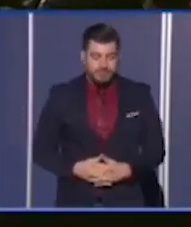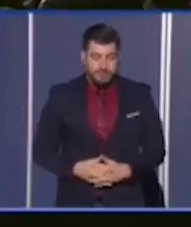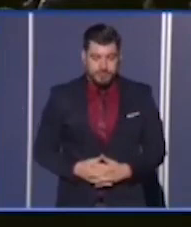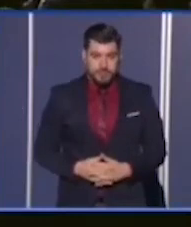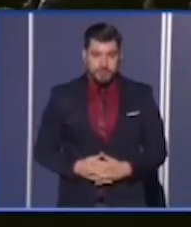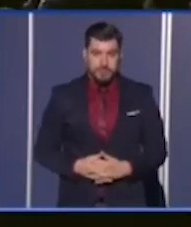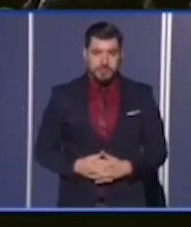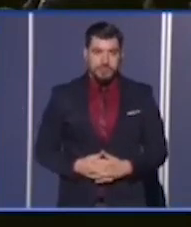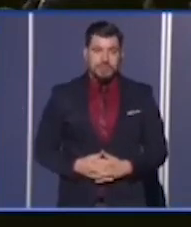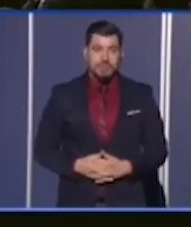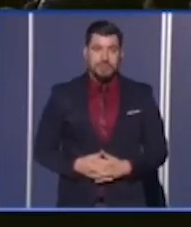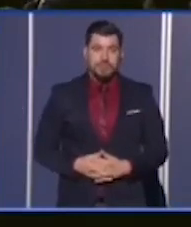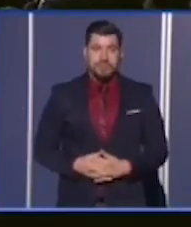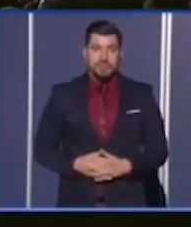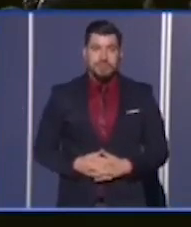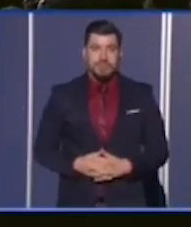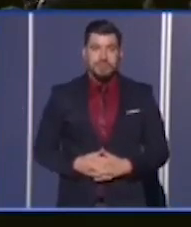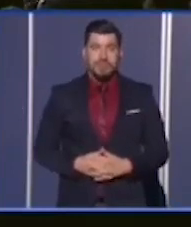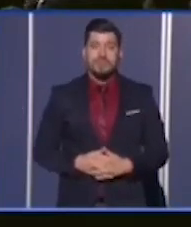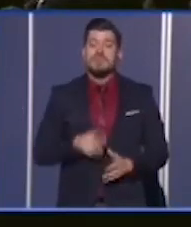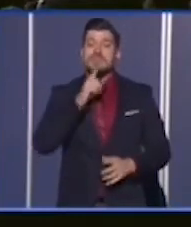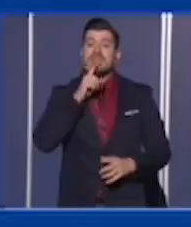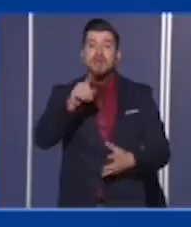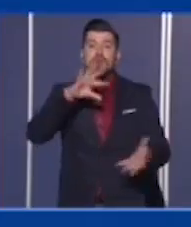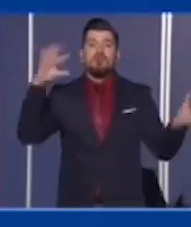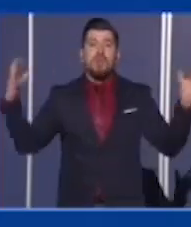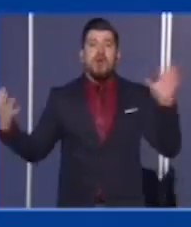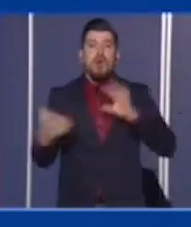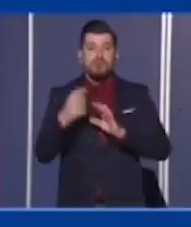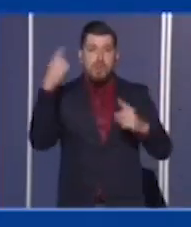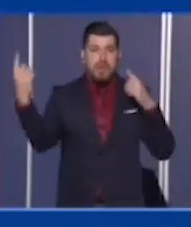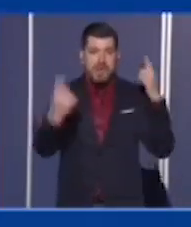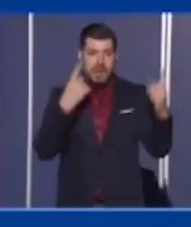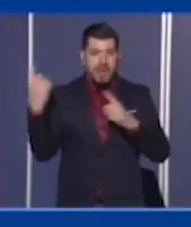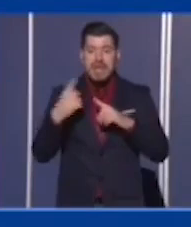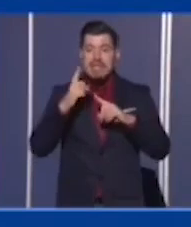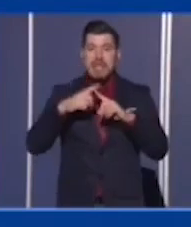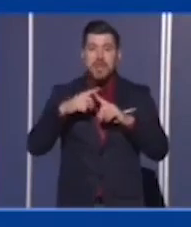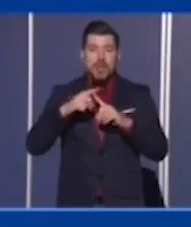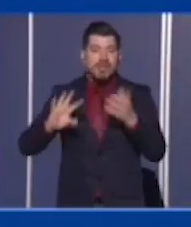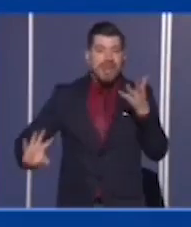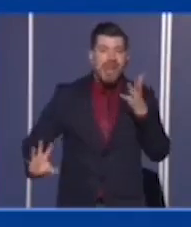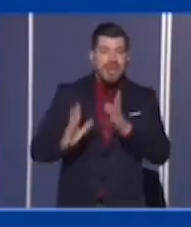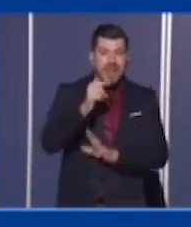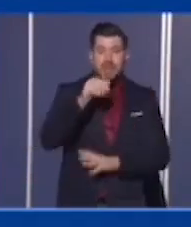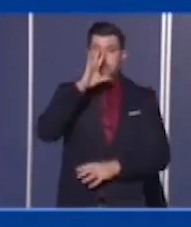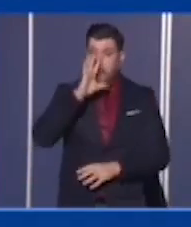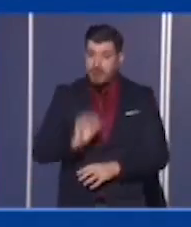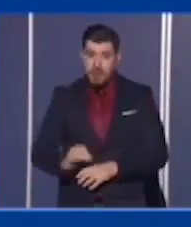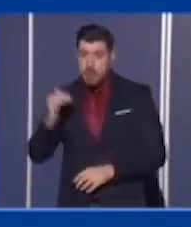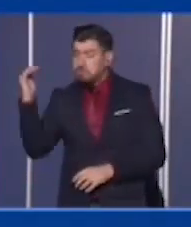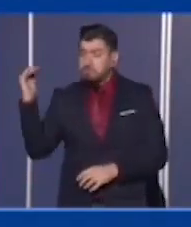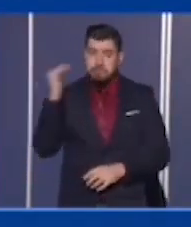Ναι. Σε αυτό το παγκόσμιο περιβάλλον, την τεχνολογική εξέλιξη που κινείται με αδιανόητη